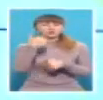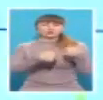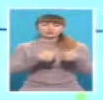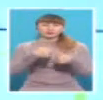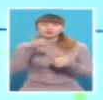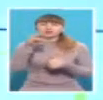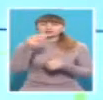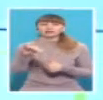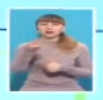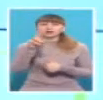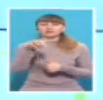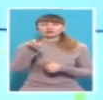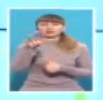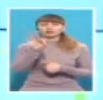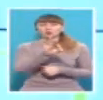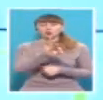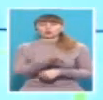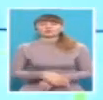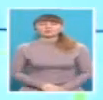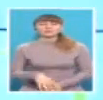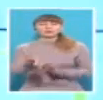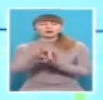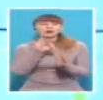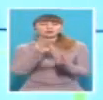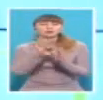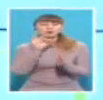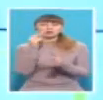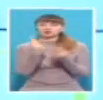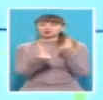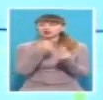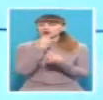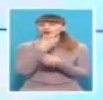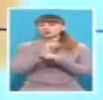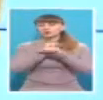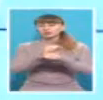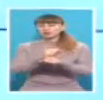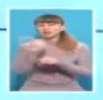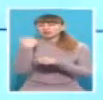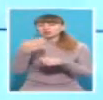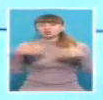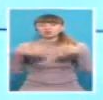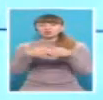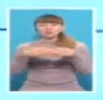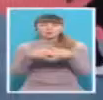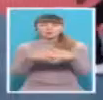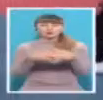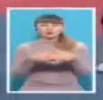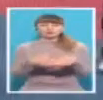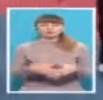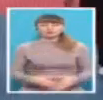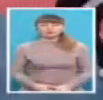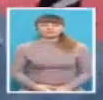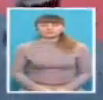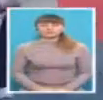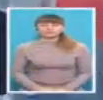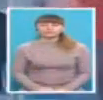Азия ойындарының күміс жүлдегері Жансель Дениз Испания және Сербия елінен келген қарсыластарын жеңіп шыққан болатын. Жартылай